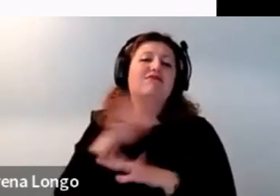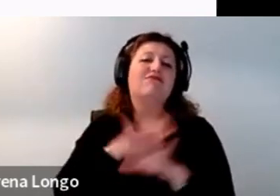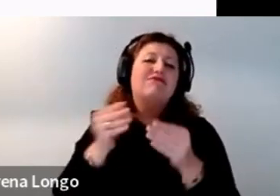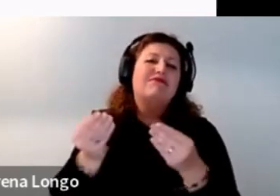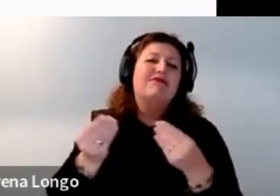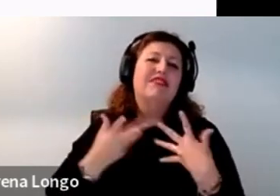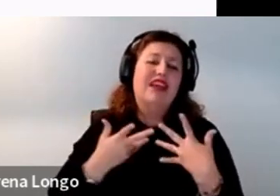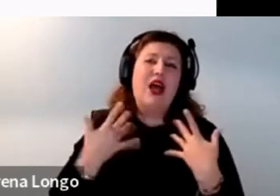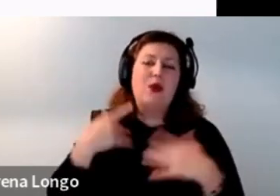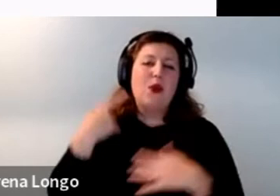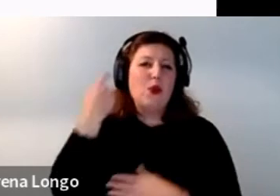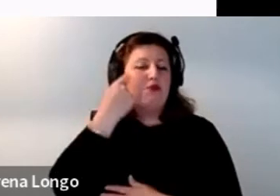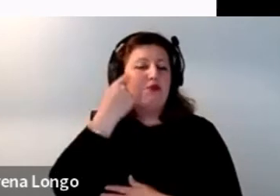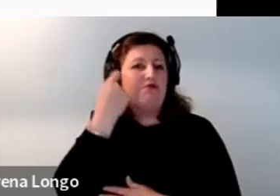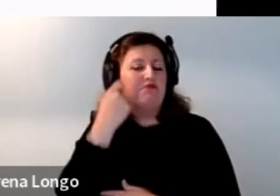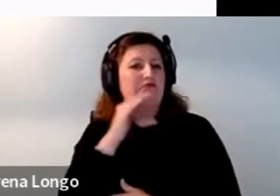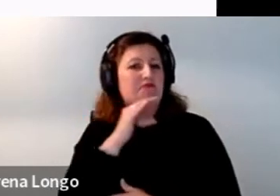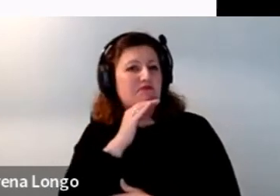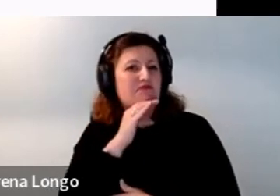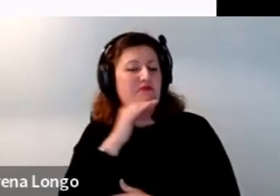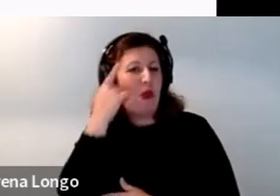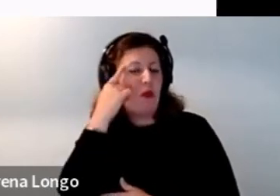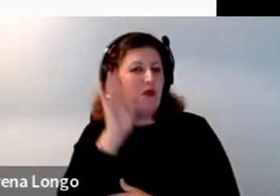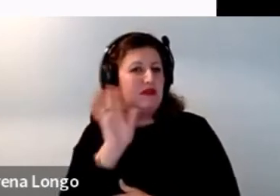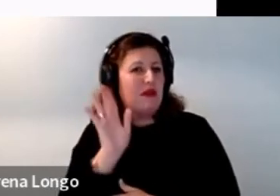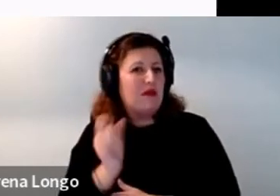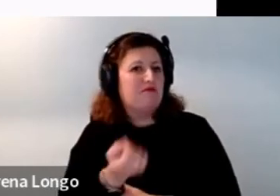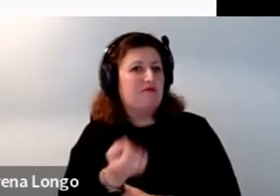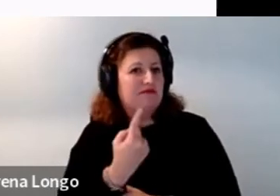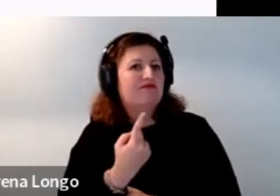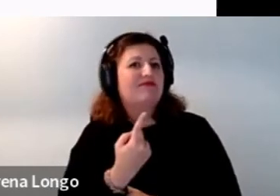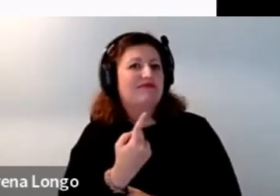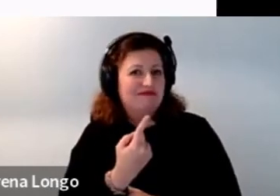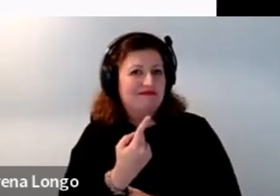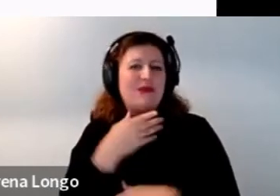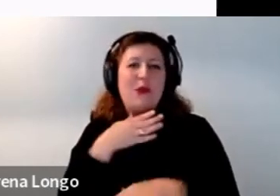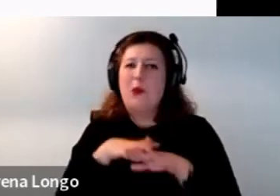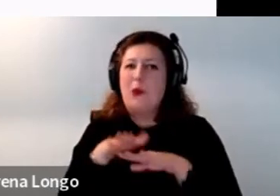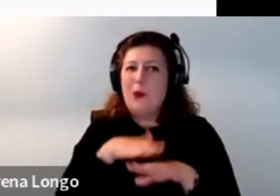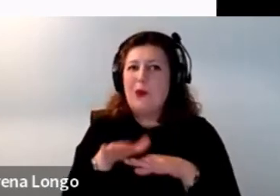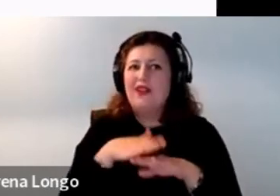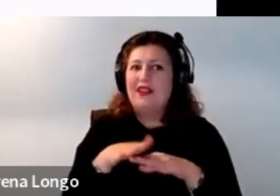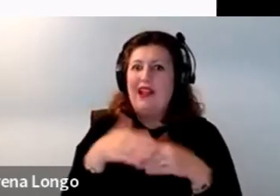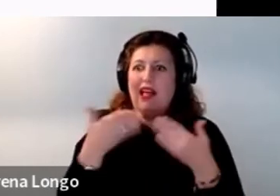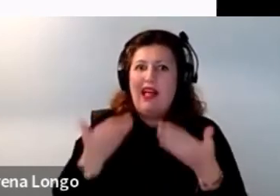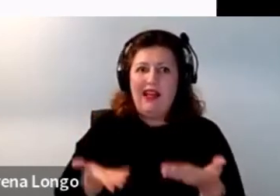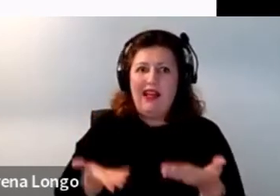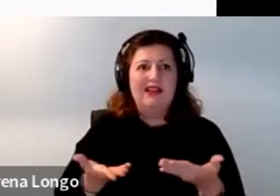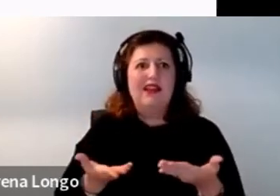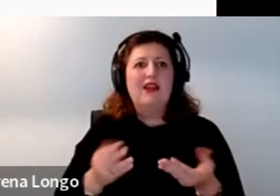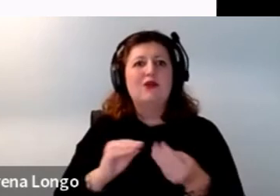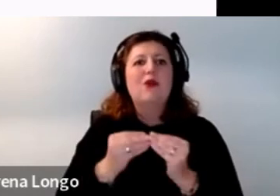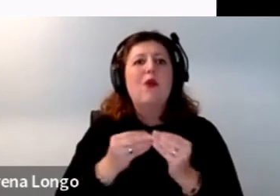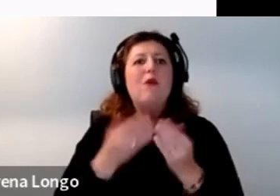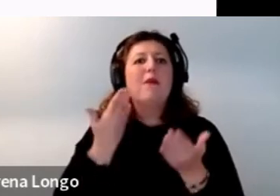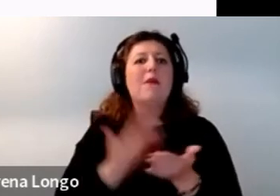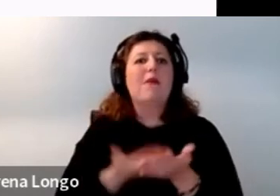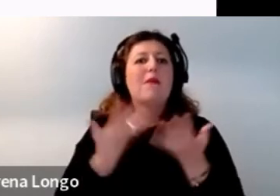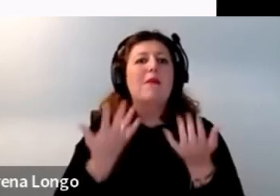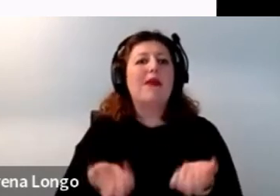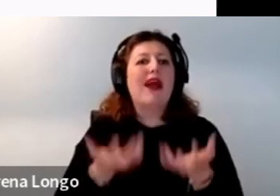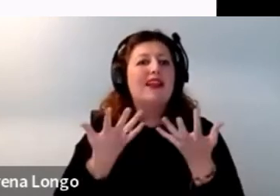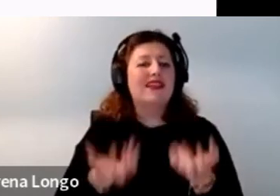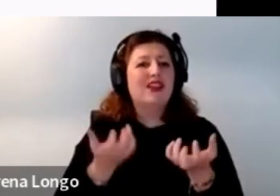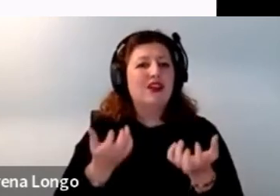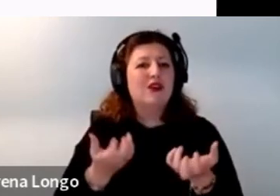molto utile. Ho scoperto cose che personalmente non sapevo e sicuramente è ancora più utile adesso vedere un caso pratico che è